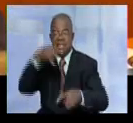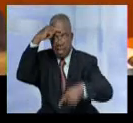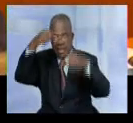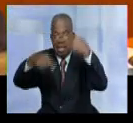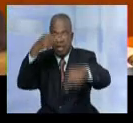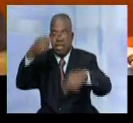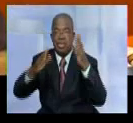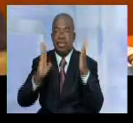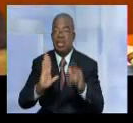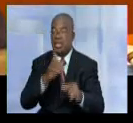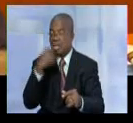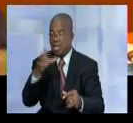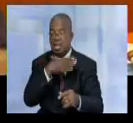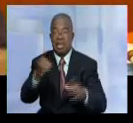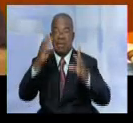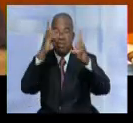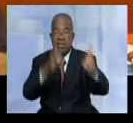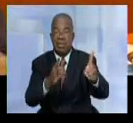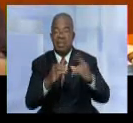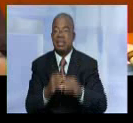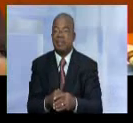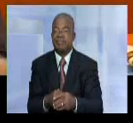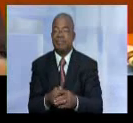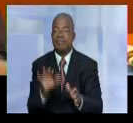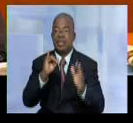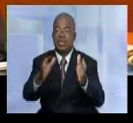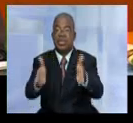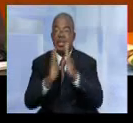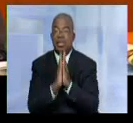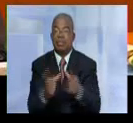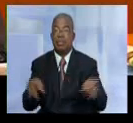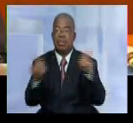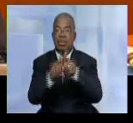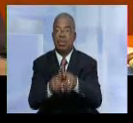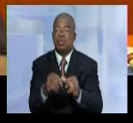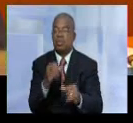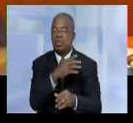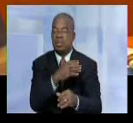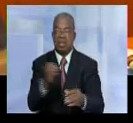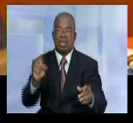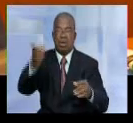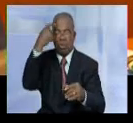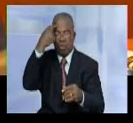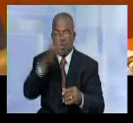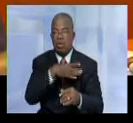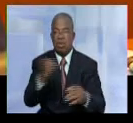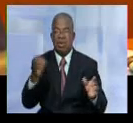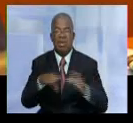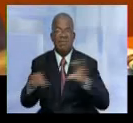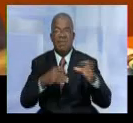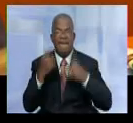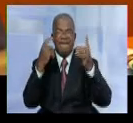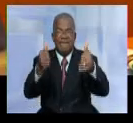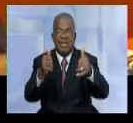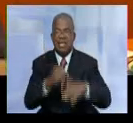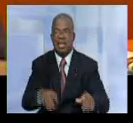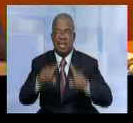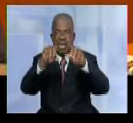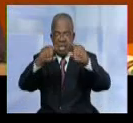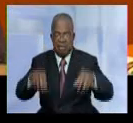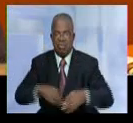évidemment, prendront leurs décisions. Je demande aussi au gouvernement d'accélérer l'examen